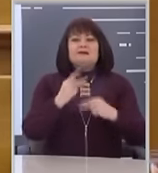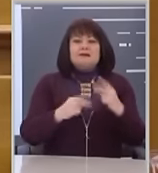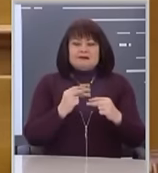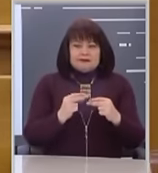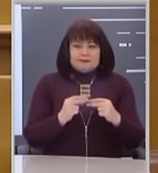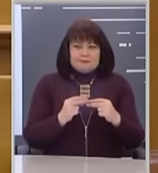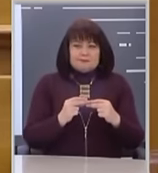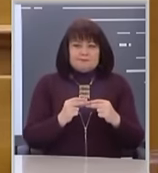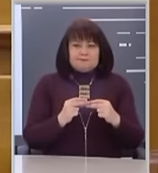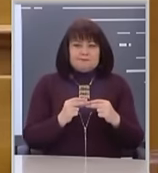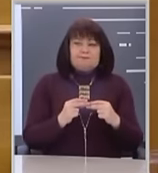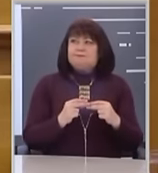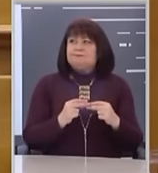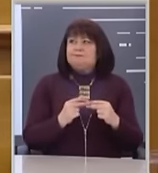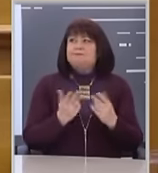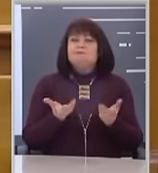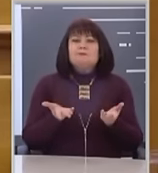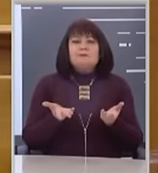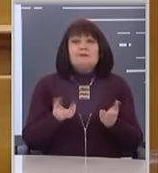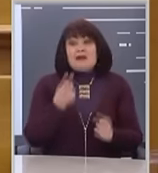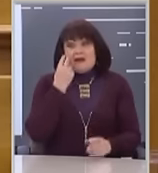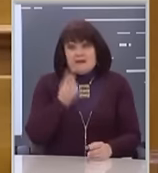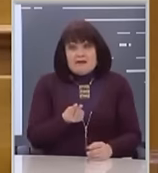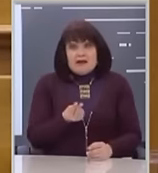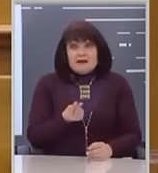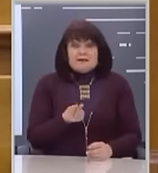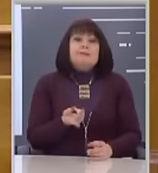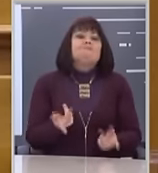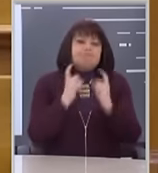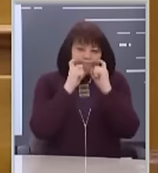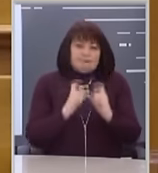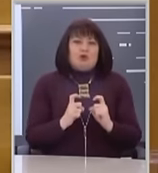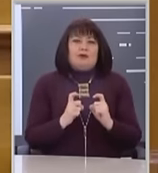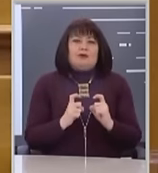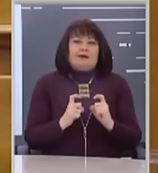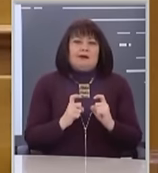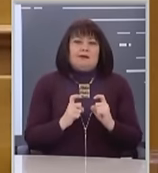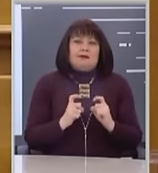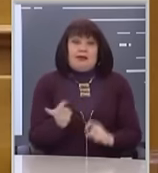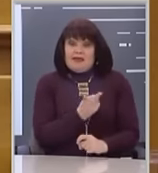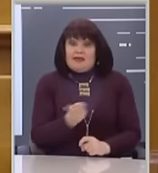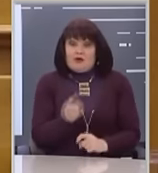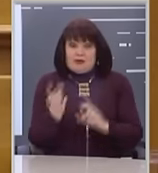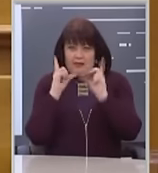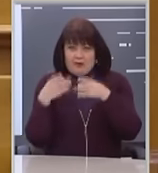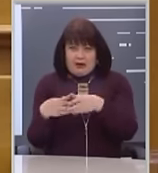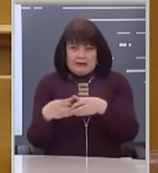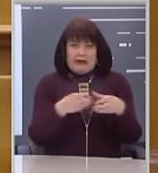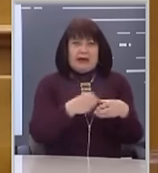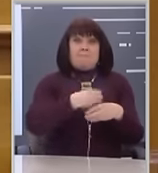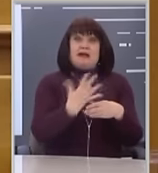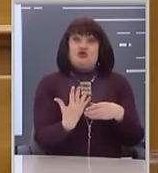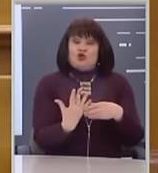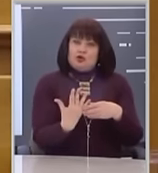και παρά το γεγονός ότι από ό,τι φαίνεται ξαναγκάστηκαν τα δύο αυτά κόμματα